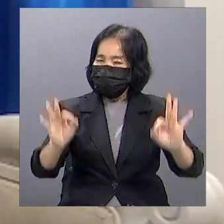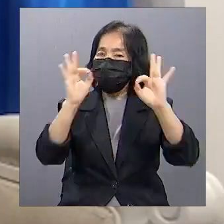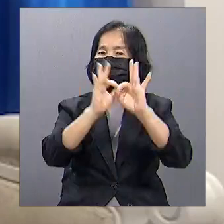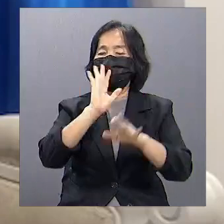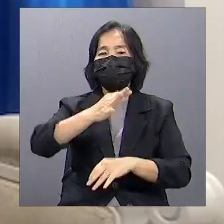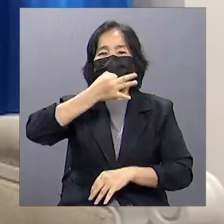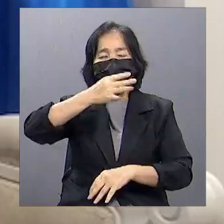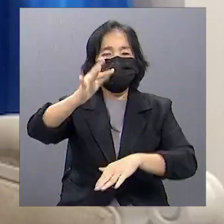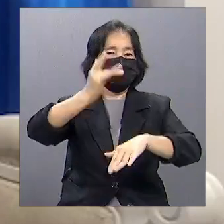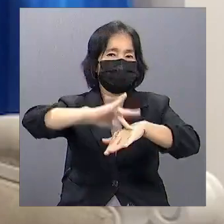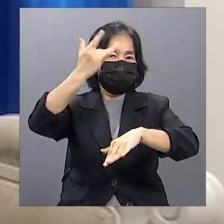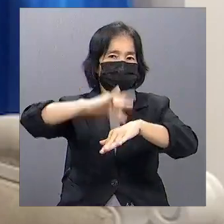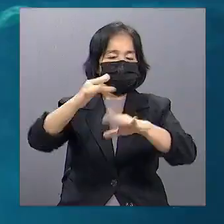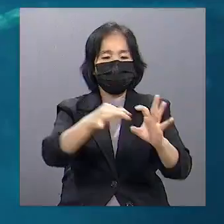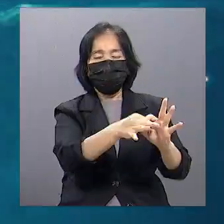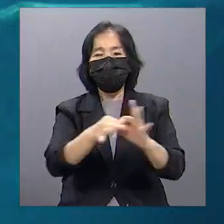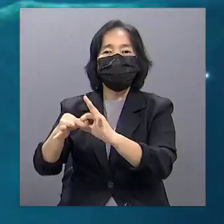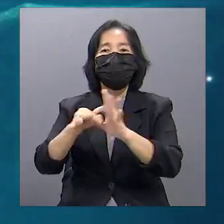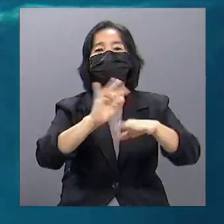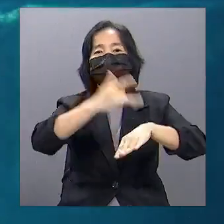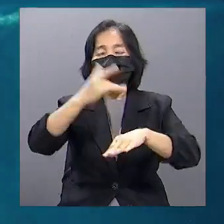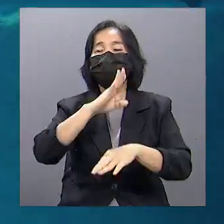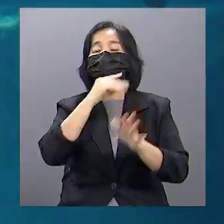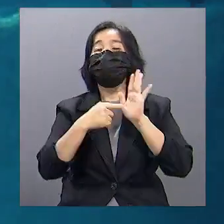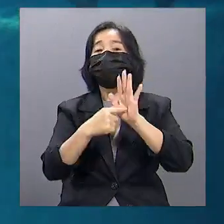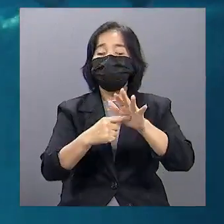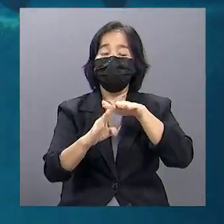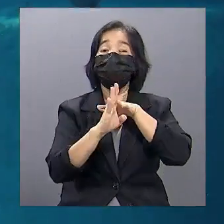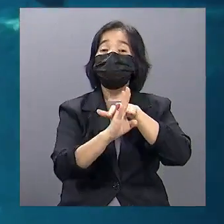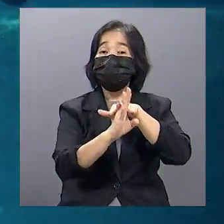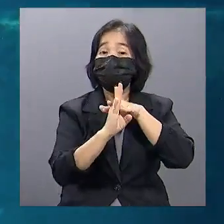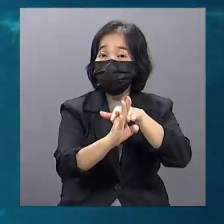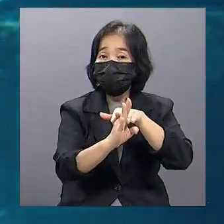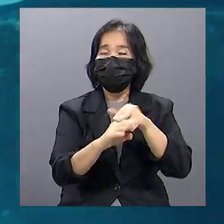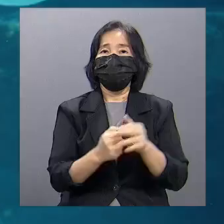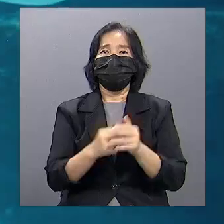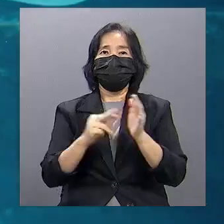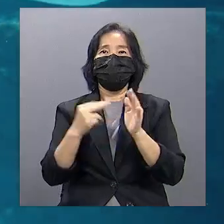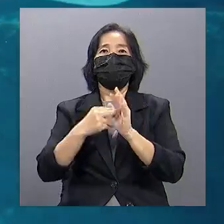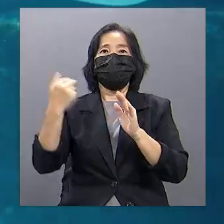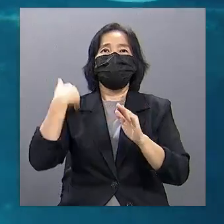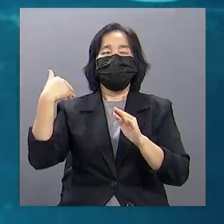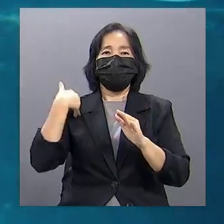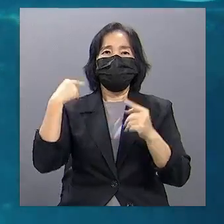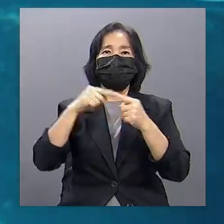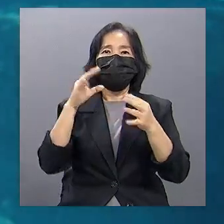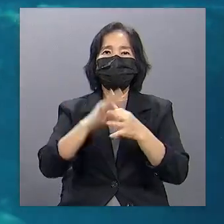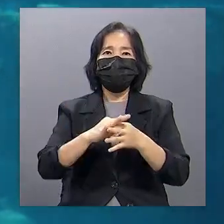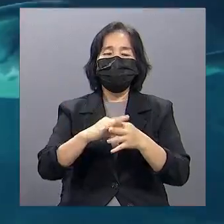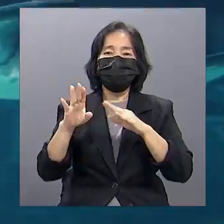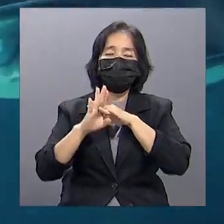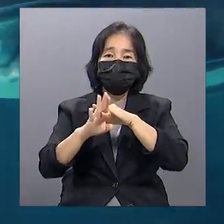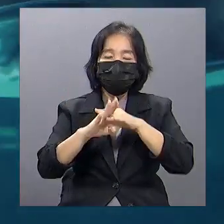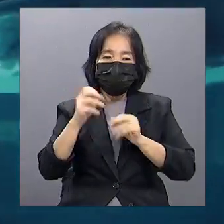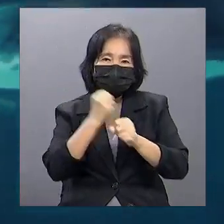บบนิเวศยังไงอย่างเช่นปลาฉลามเนี่ยบนยอดพีระมิดเนี่ยฉลามก็จะอยู่ข้างบนสุดแล้วก็คือเป็นสัตว์ผู้ล่าระดับสูงสุดเขาก็